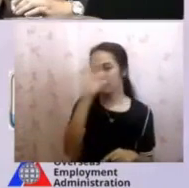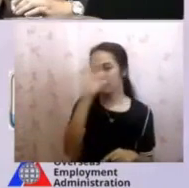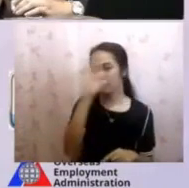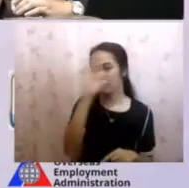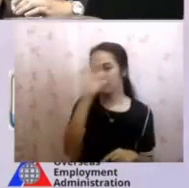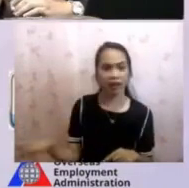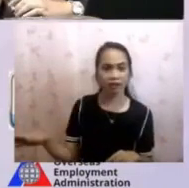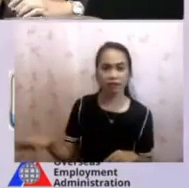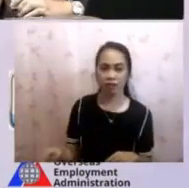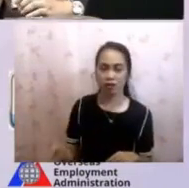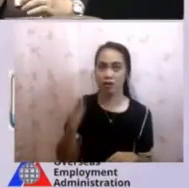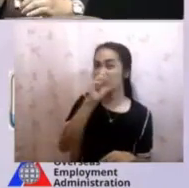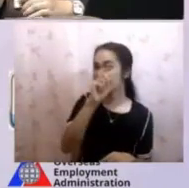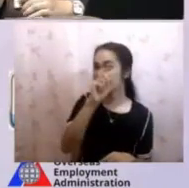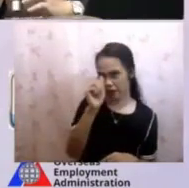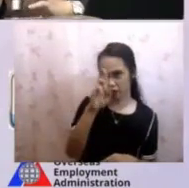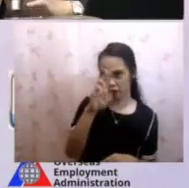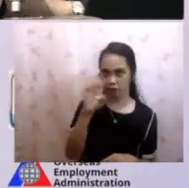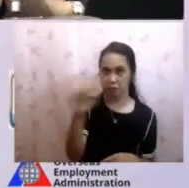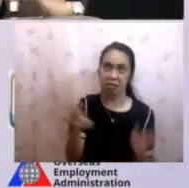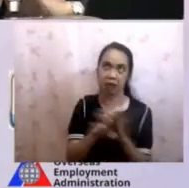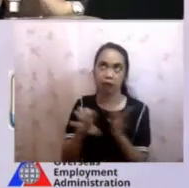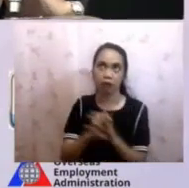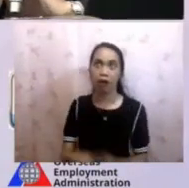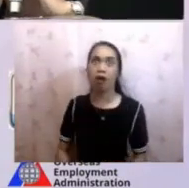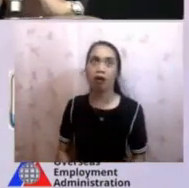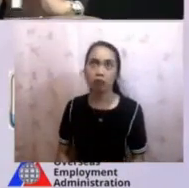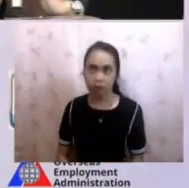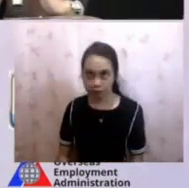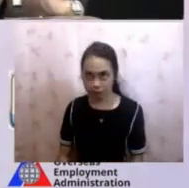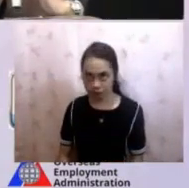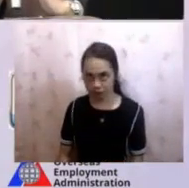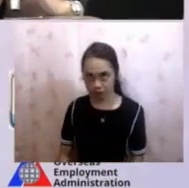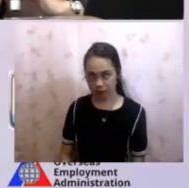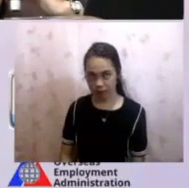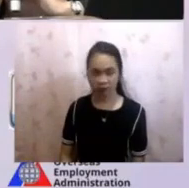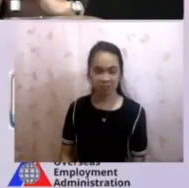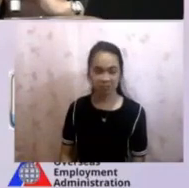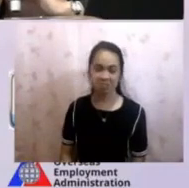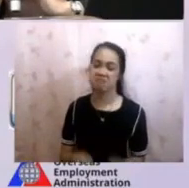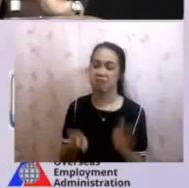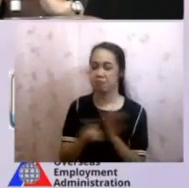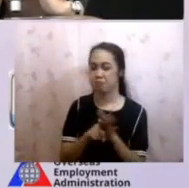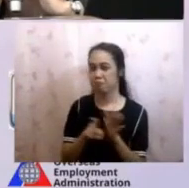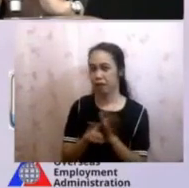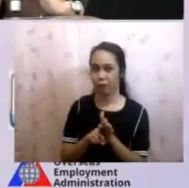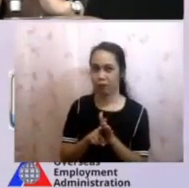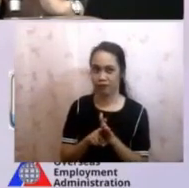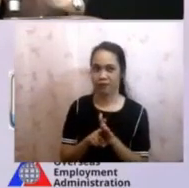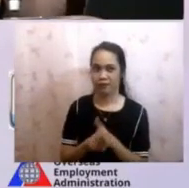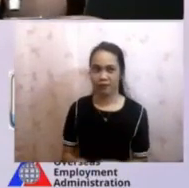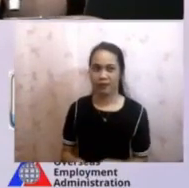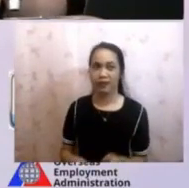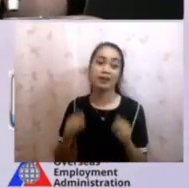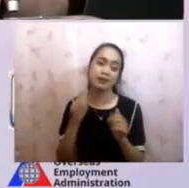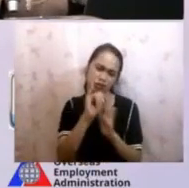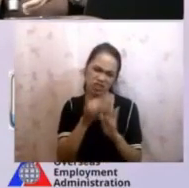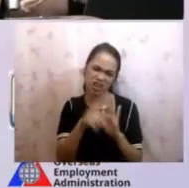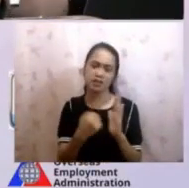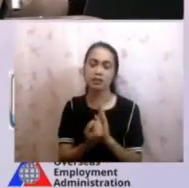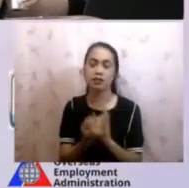siyang atngan sa gawas if ever dili ka madawat mura kag nagbanta sa iyang buhay. So, never ever